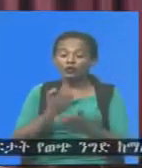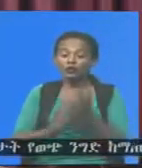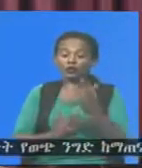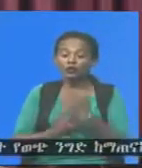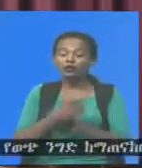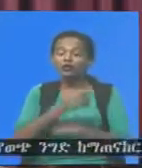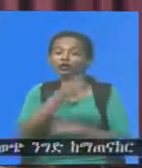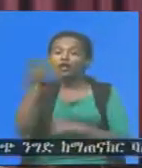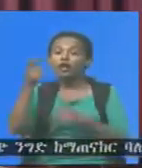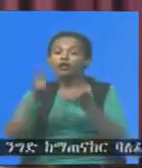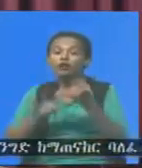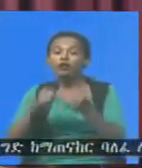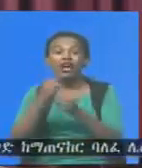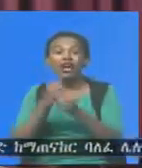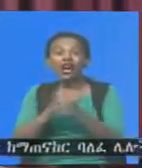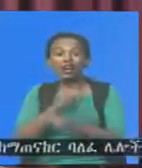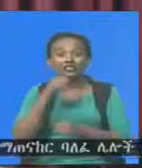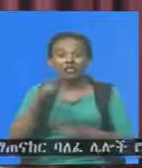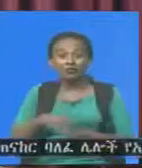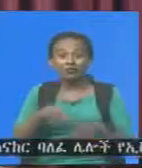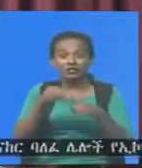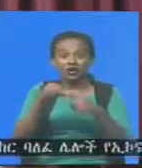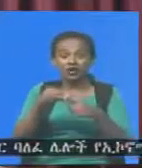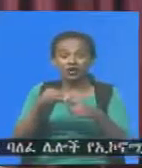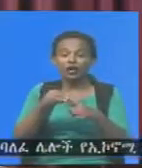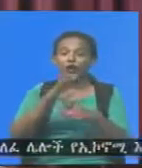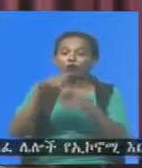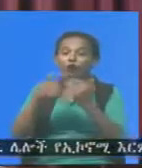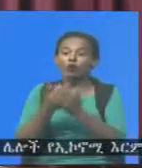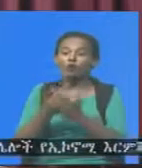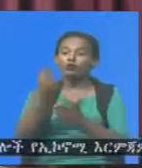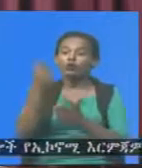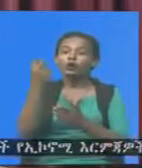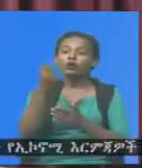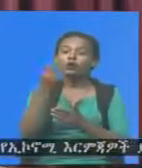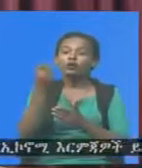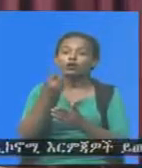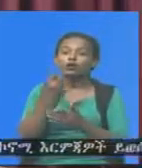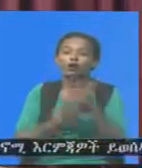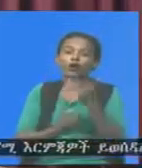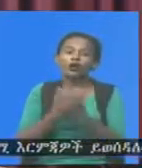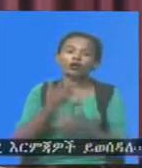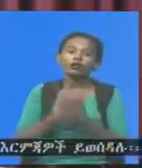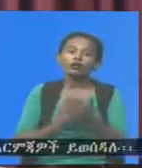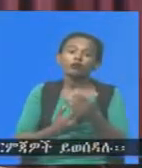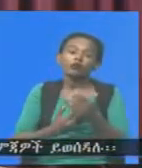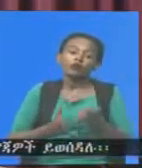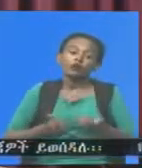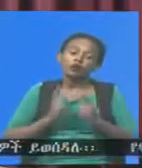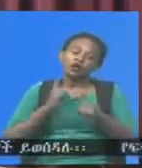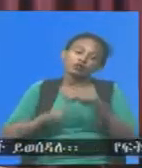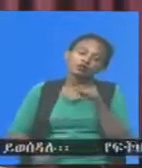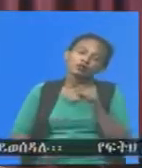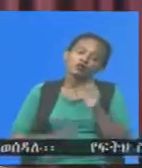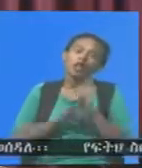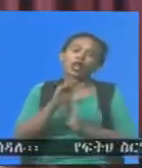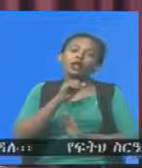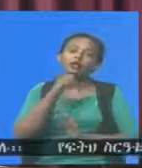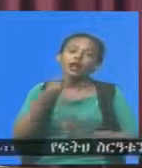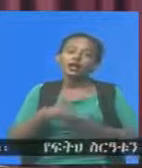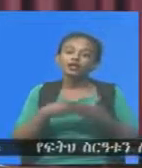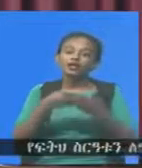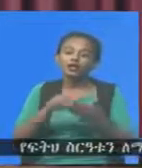ጫፍ ካልሰራ በስተቀረ በሁሉም ወረዳ እየተወያየ መኖር ደግሞ አንችልም፣ ያላደገ ሀገር እንዳንመራ ማለት ነው።